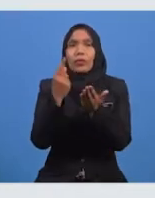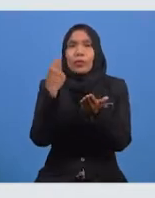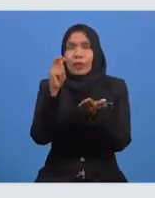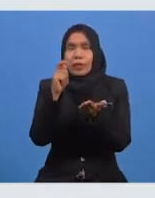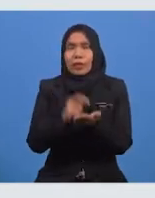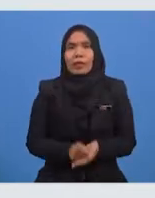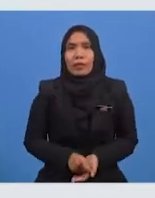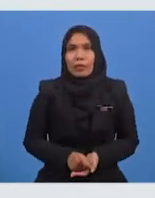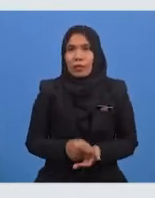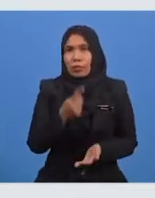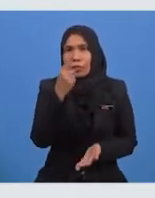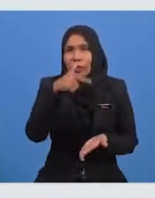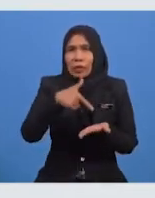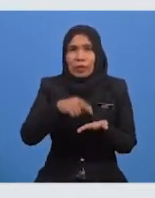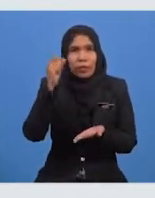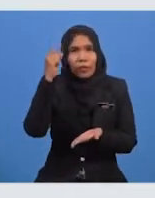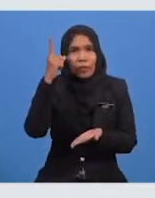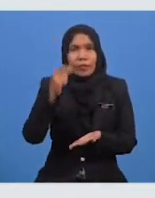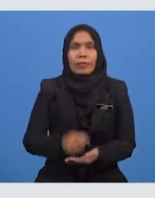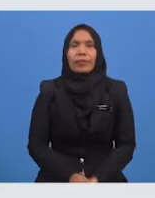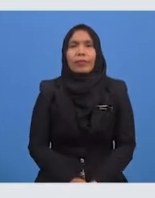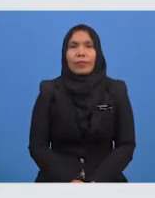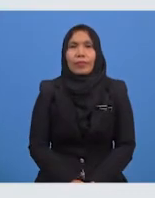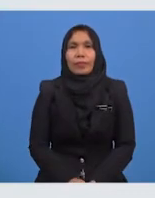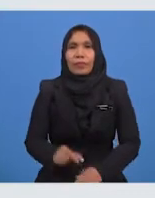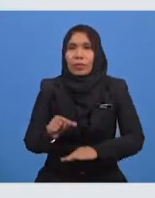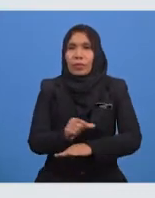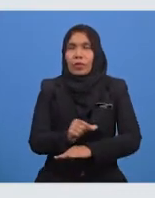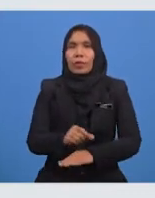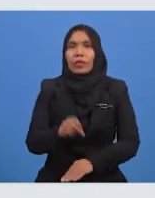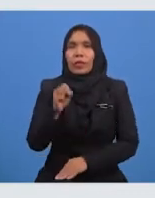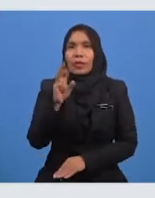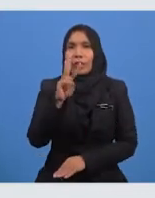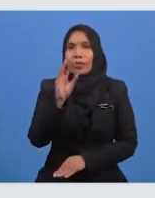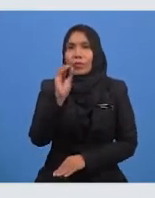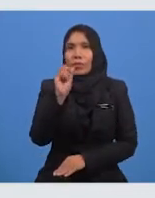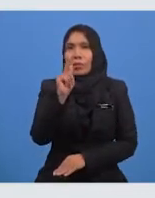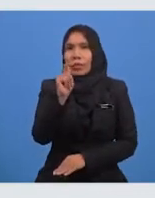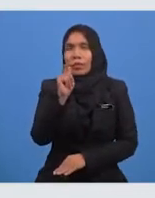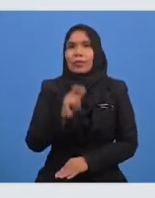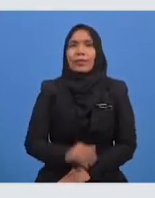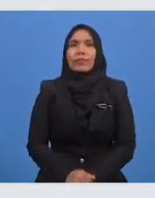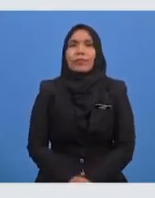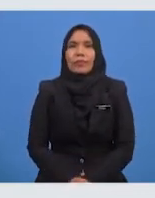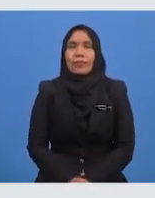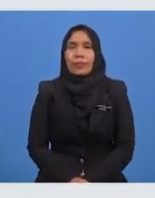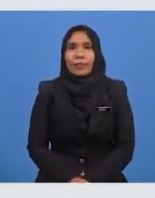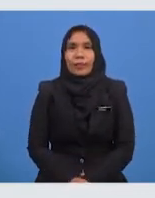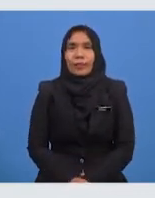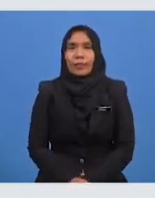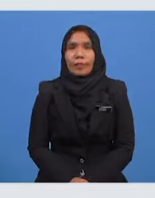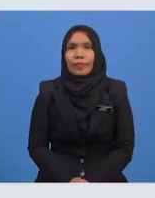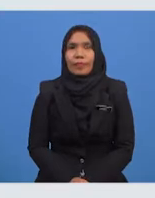menggunakan analisis SWOT, SWOT. Analisis ini merupakan kaedah menganalisis yang